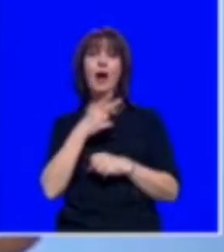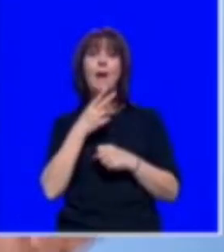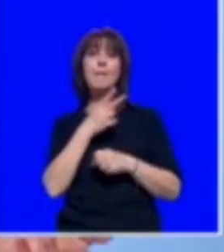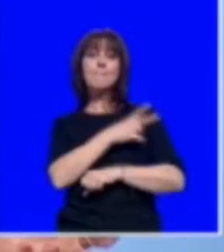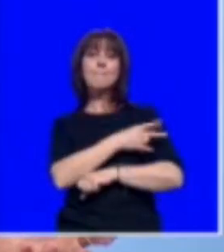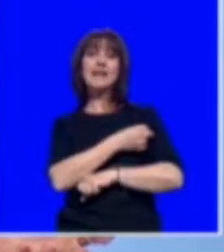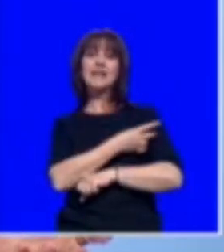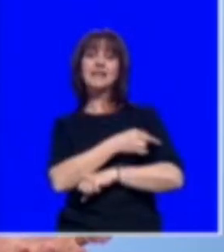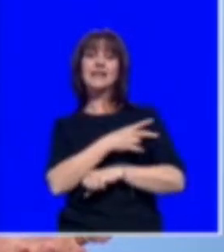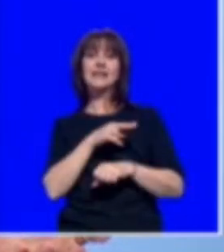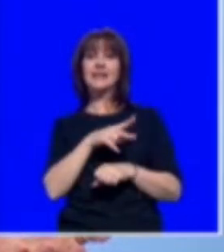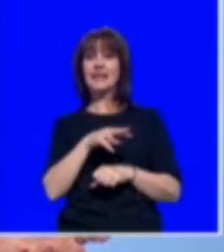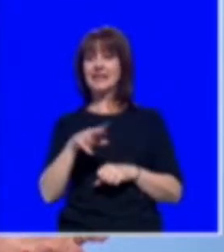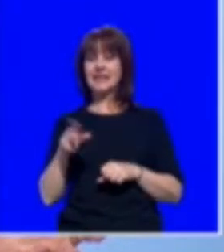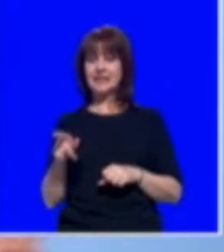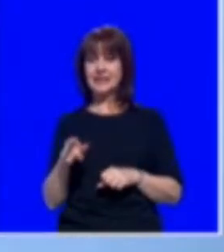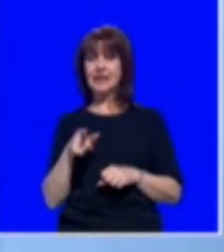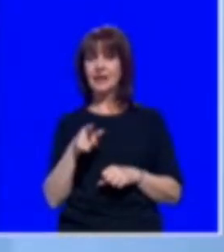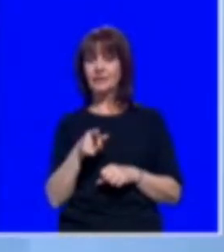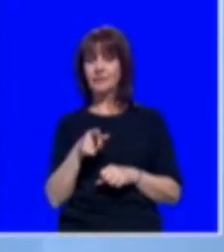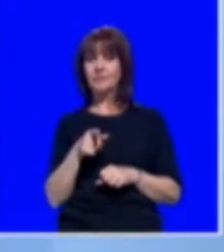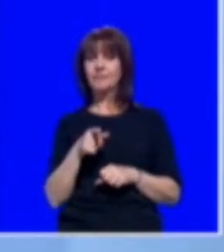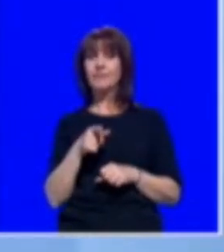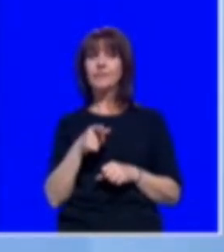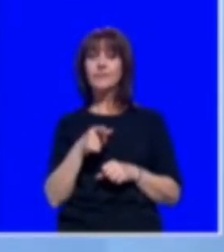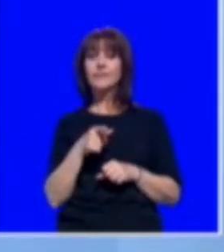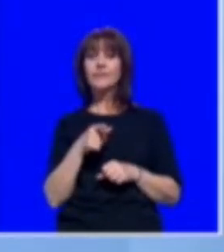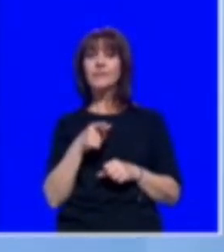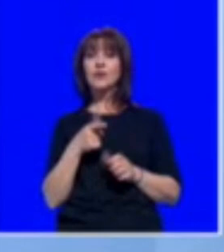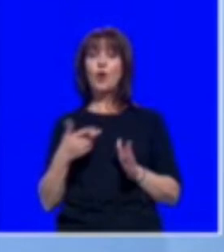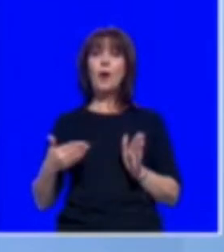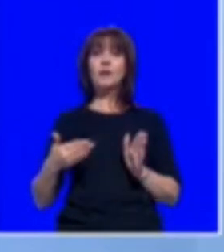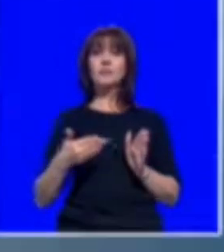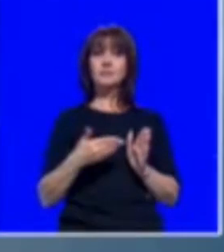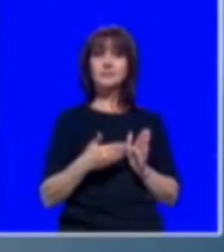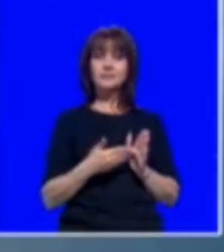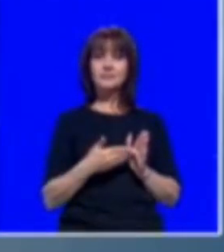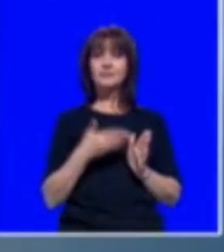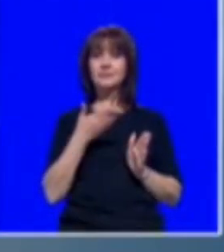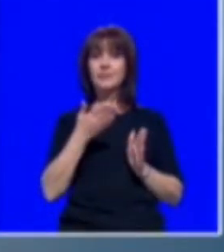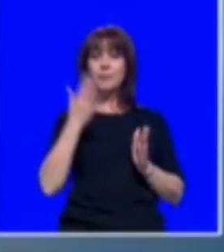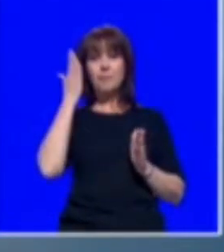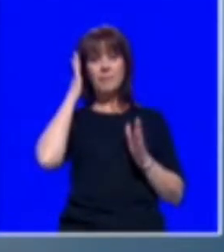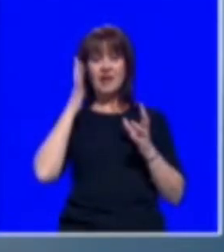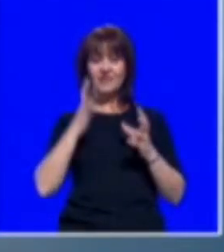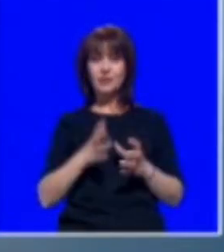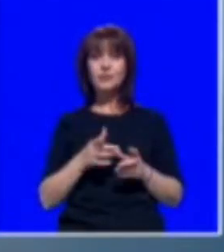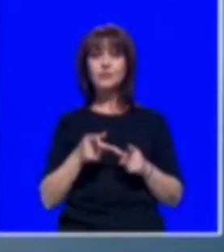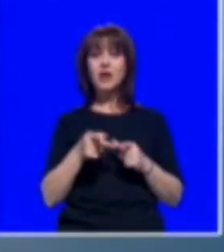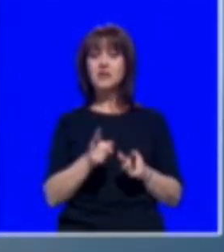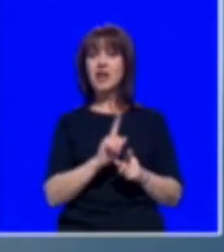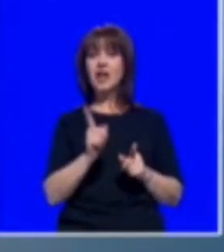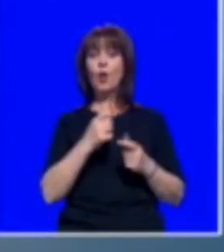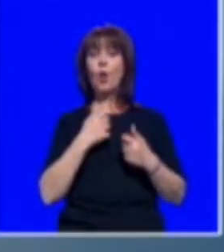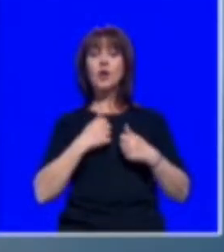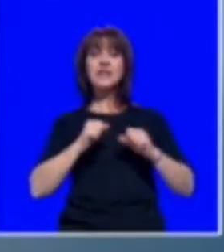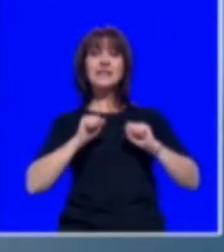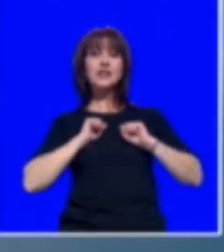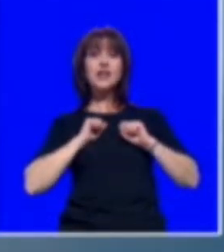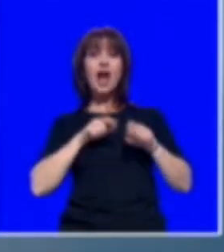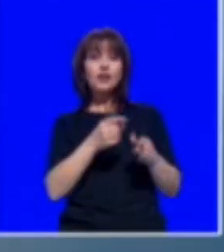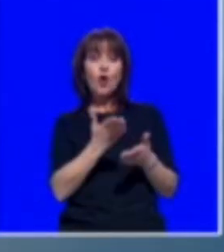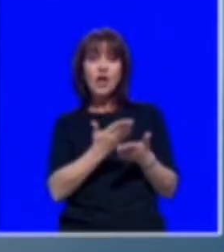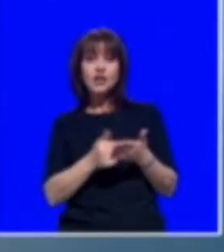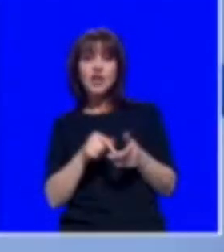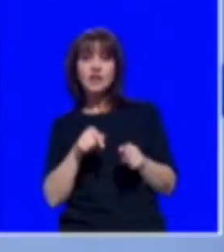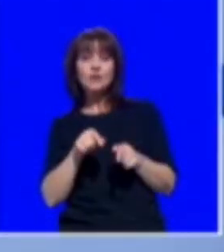се уповаваше на правителството, което обаче не го защити. А то е част от същата партия.